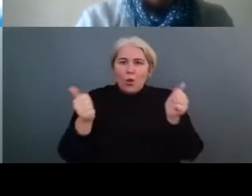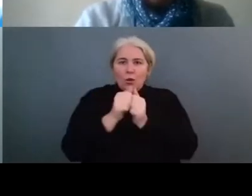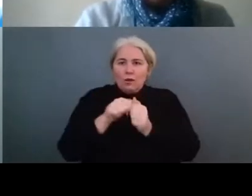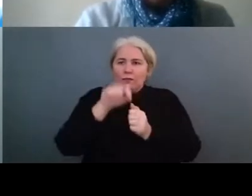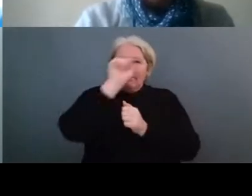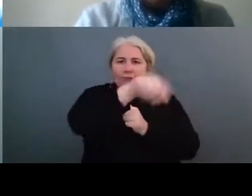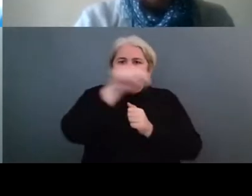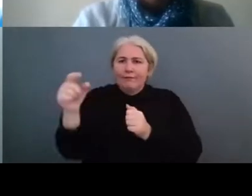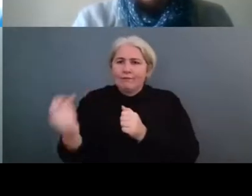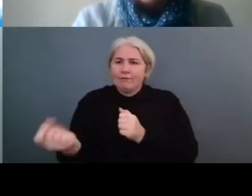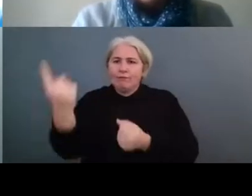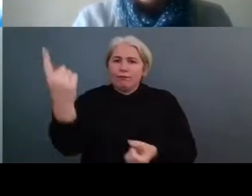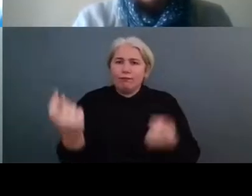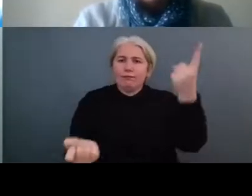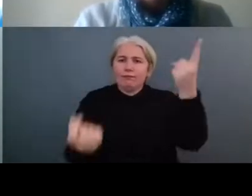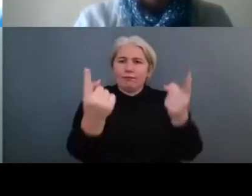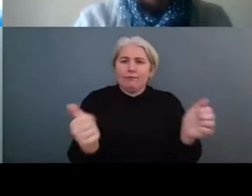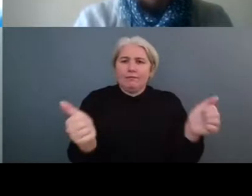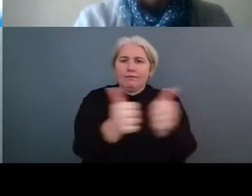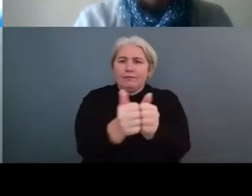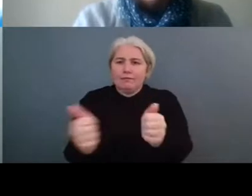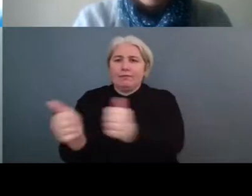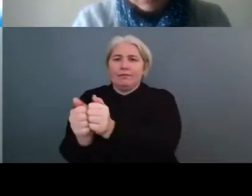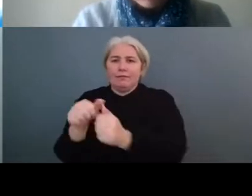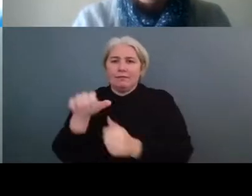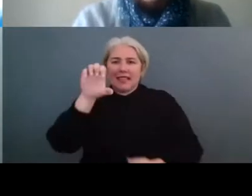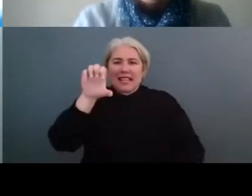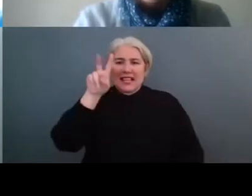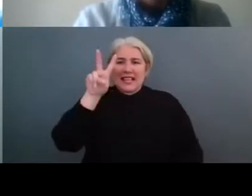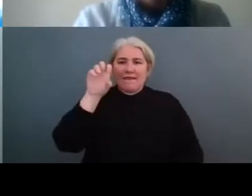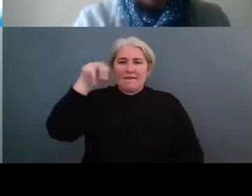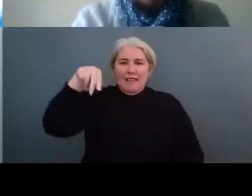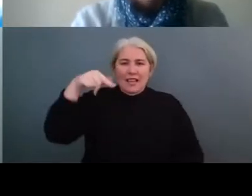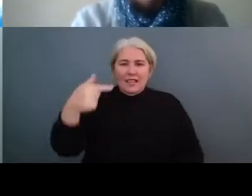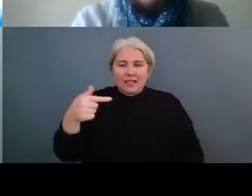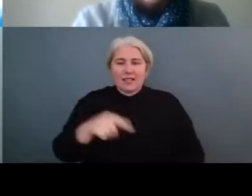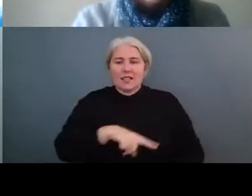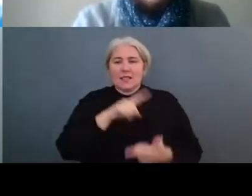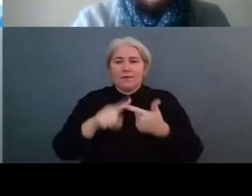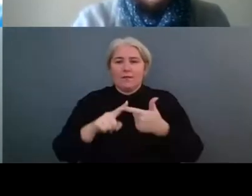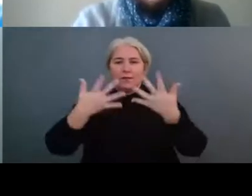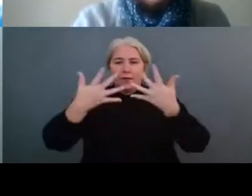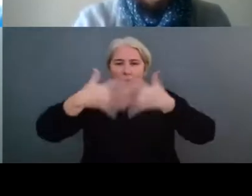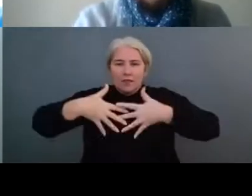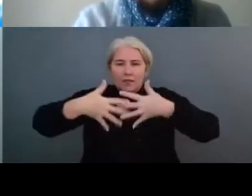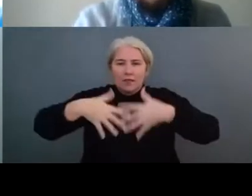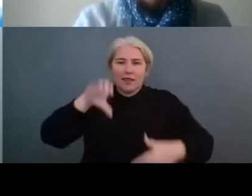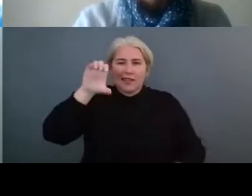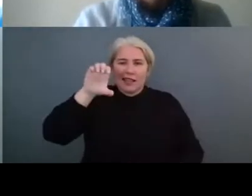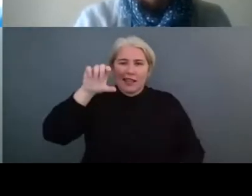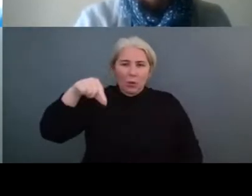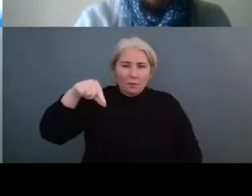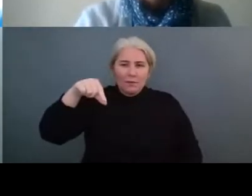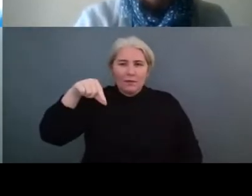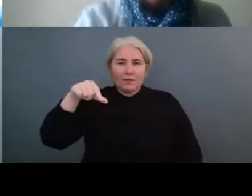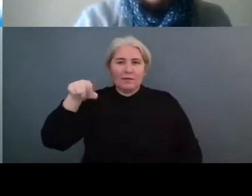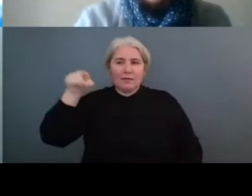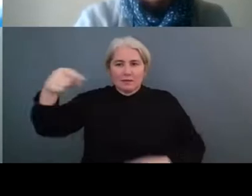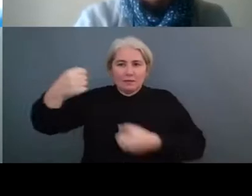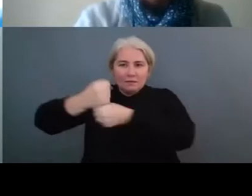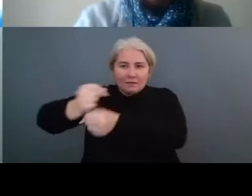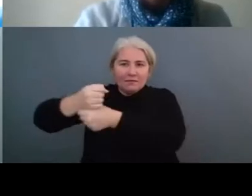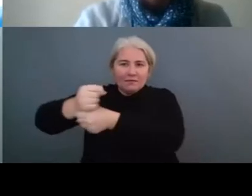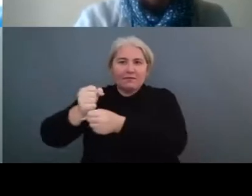d'équipements, du coup qu'on a décliné même sur les centres d'entraînement pour les sportifs de haut niveau, avec cette volonté